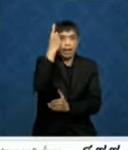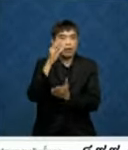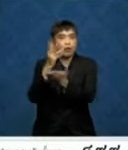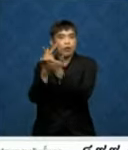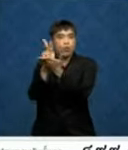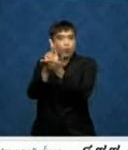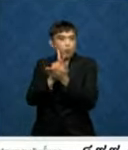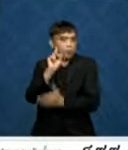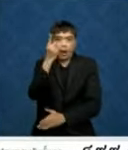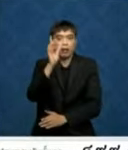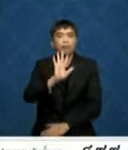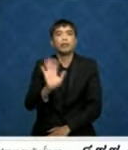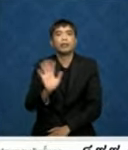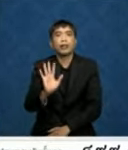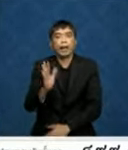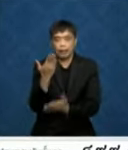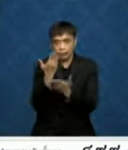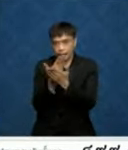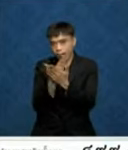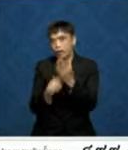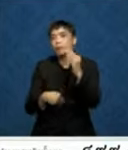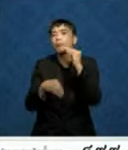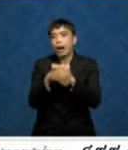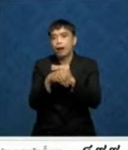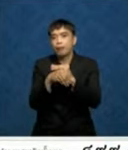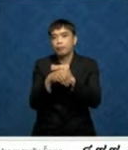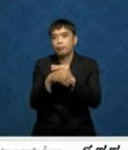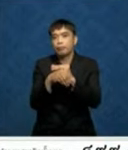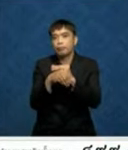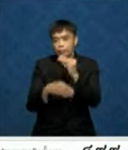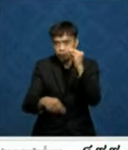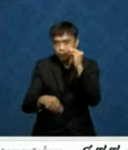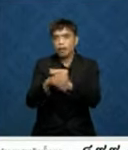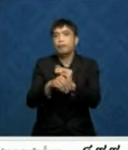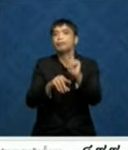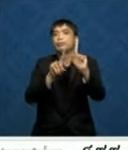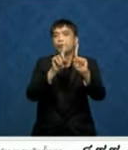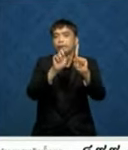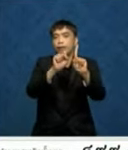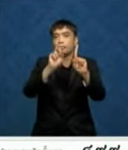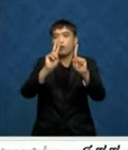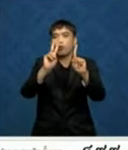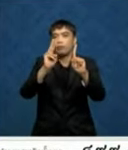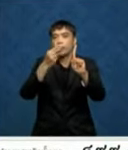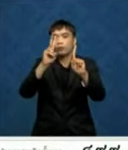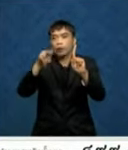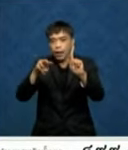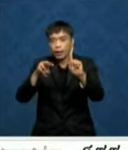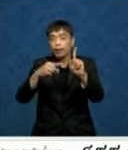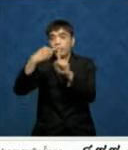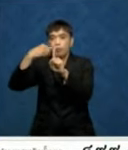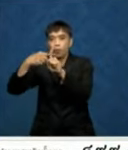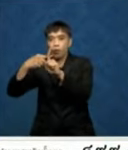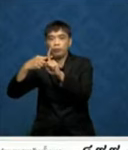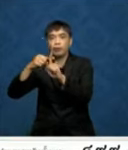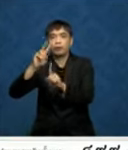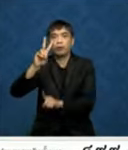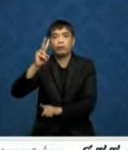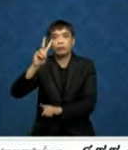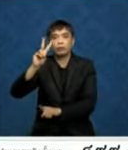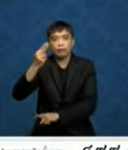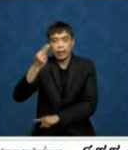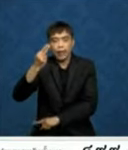ากำลังจะใช้เงินจากงบเพิ่มเติมที่เราคุยกันอยู่ 122,000 ล้านบาทบวกกับอีก 152,700 ล้านบาทในร่